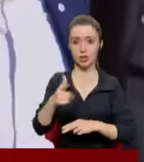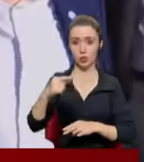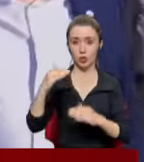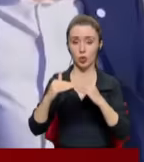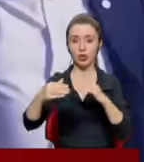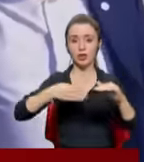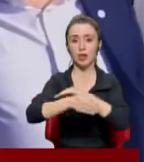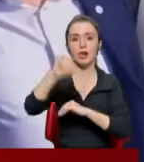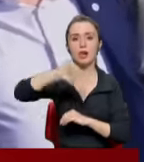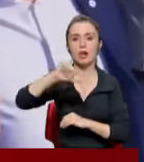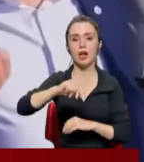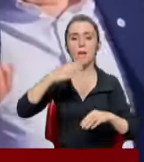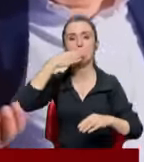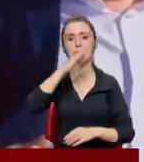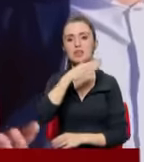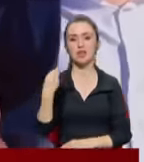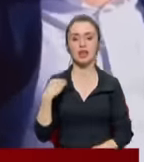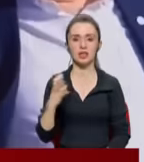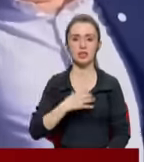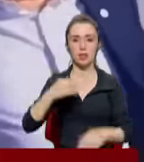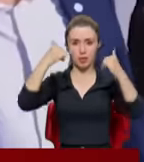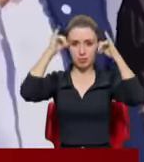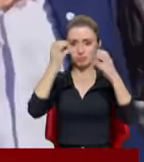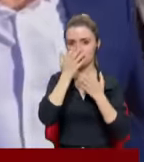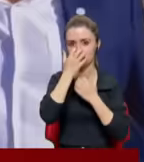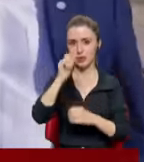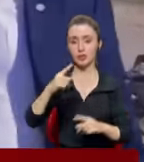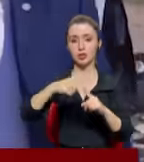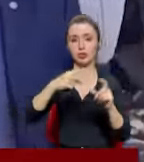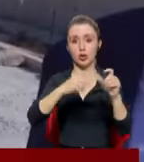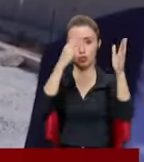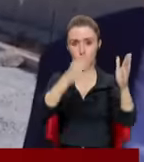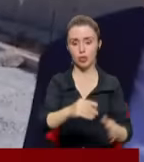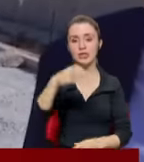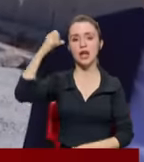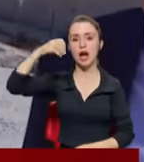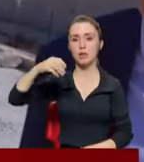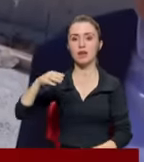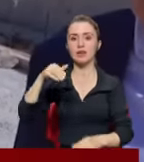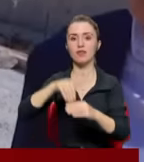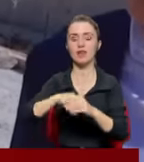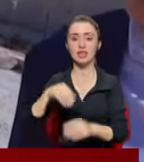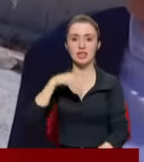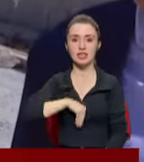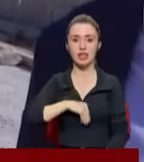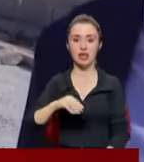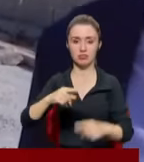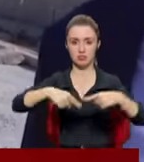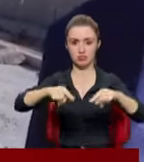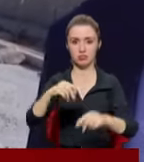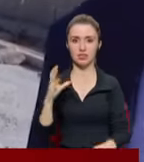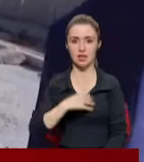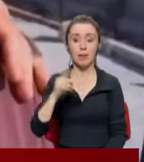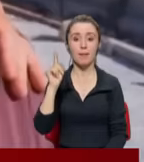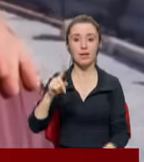giremediği arazilerde artık Mısırlı yeni sahibi hayvancılık yapacak Turhan çömezi AK Partili vekil sanan arazi sahibi bir de